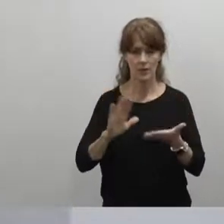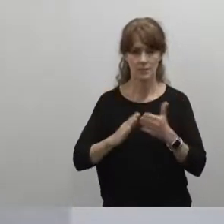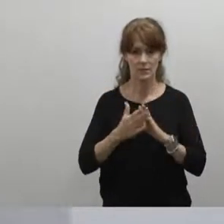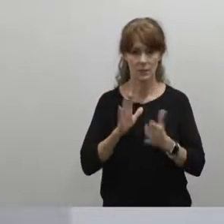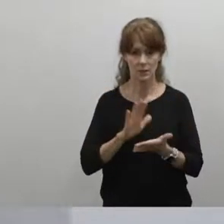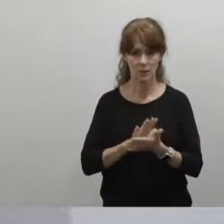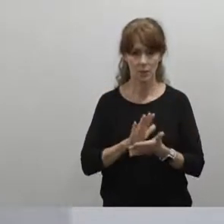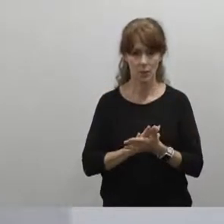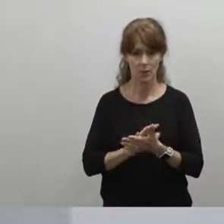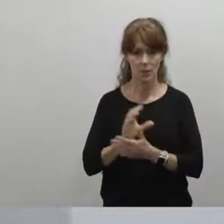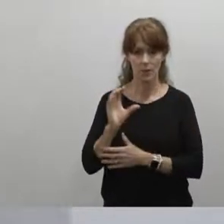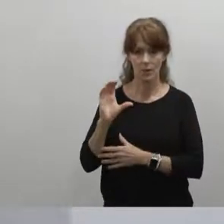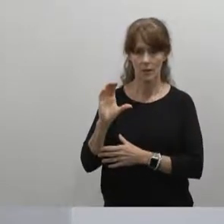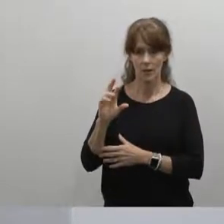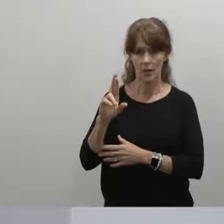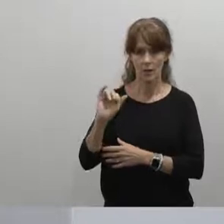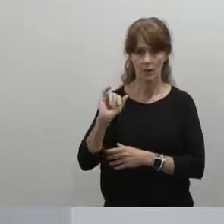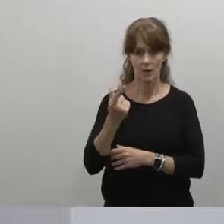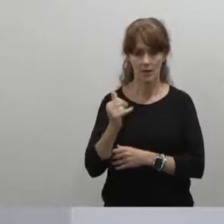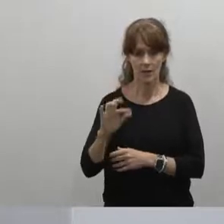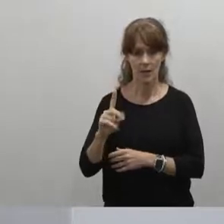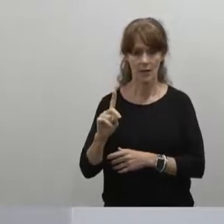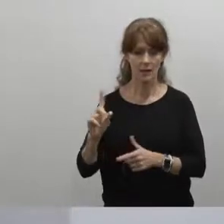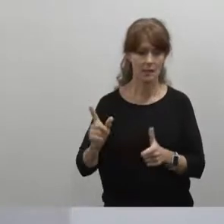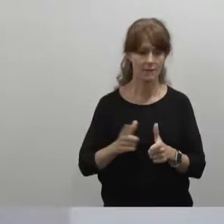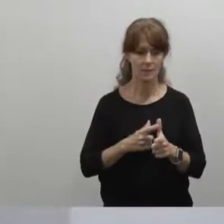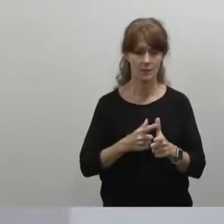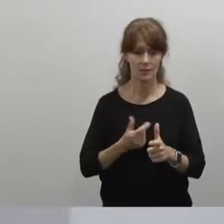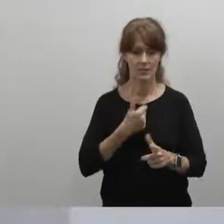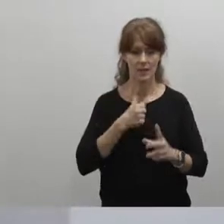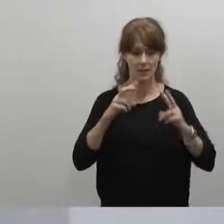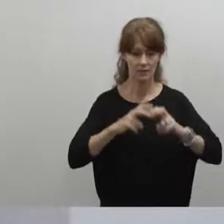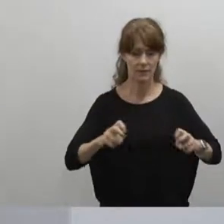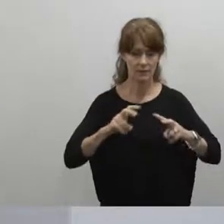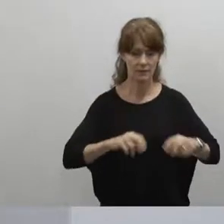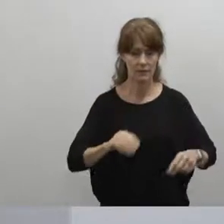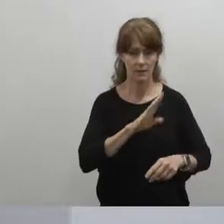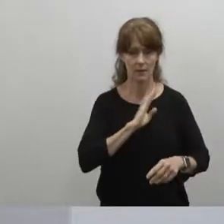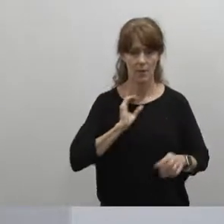ông ca council of greater city schools